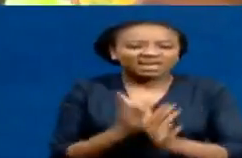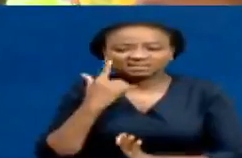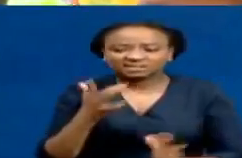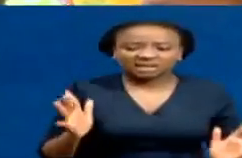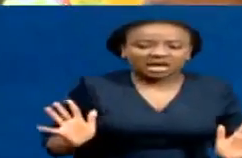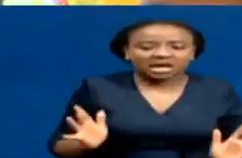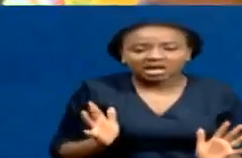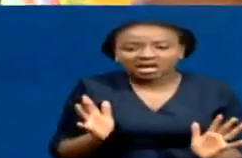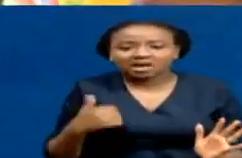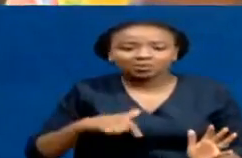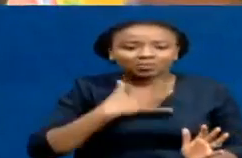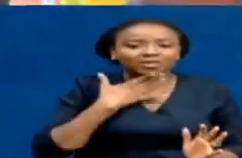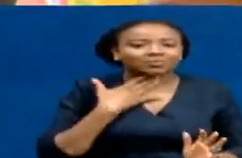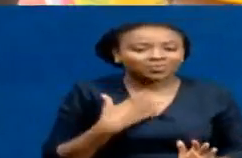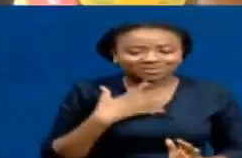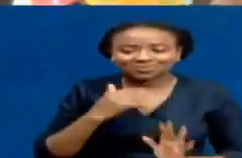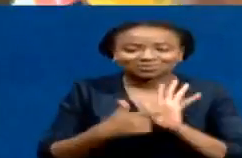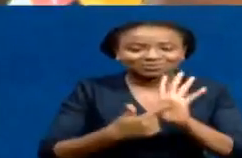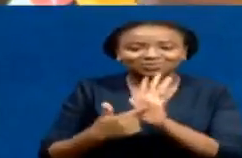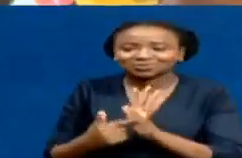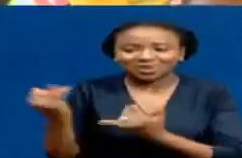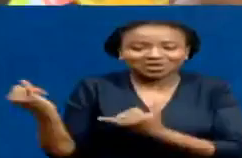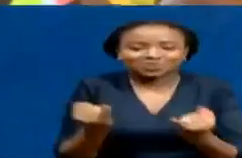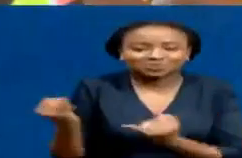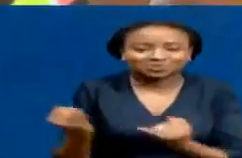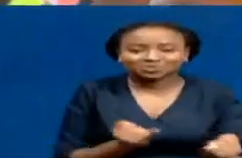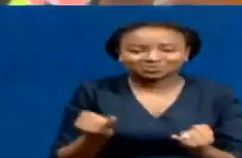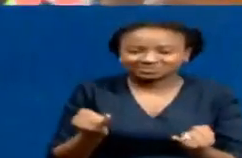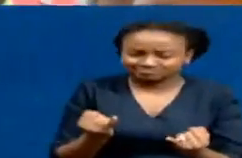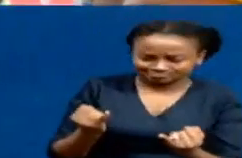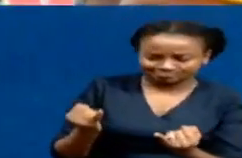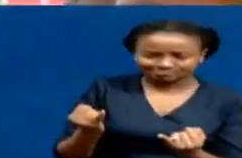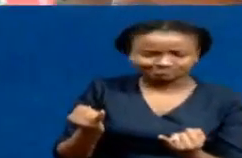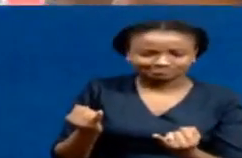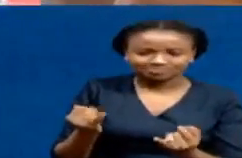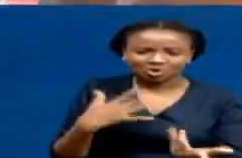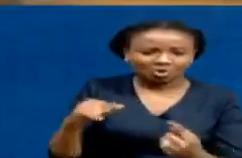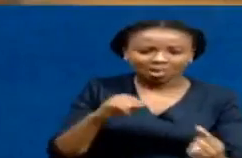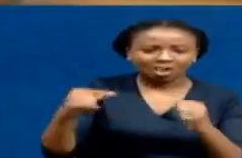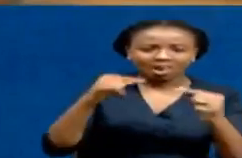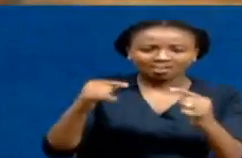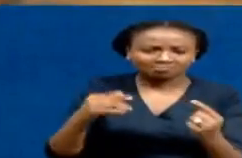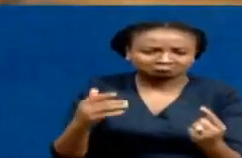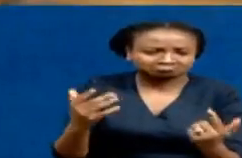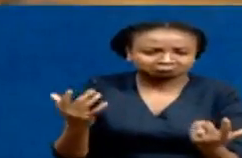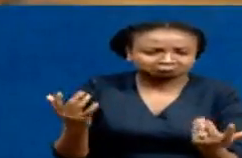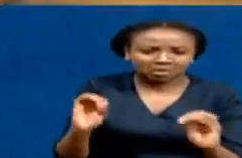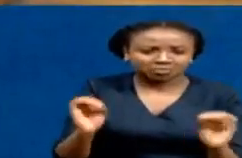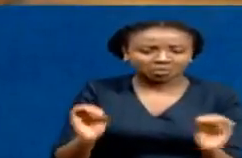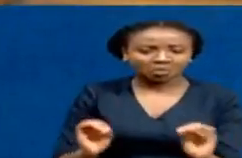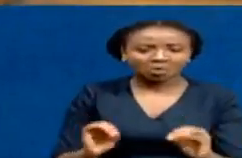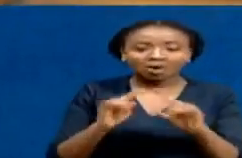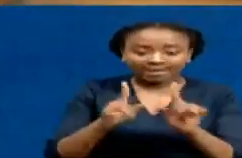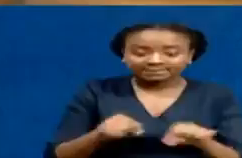to grandstand and introduce fight or war that is not there. Baadhi ya wakazi wamedai